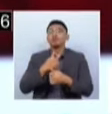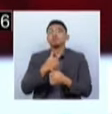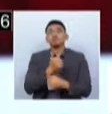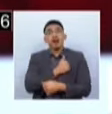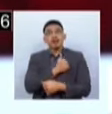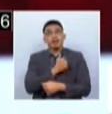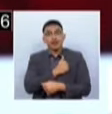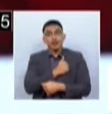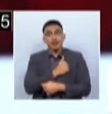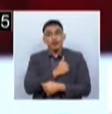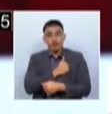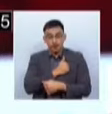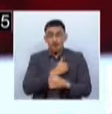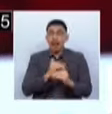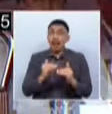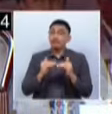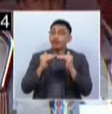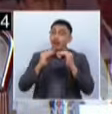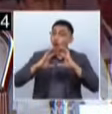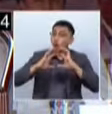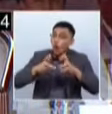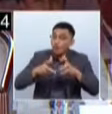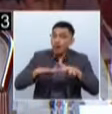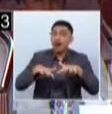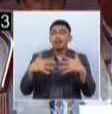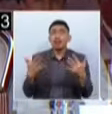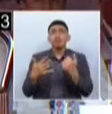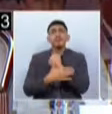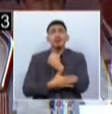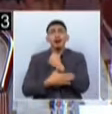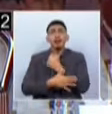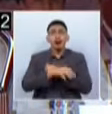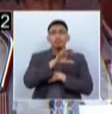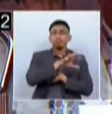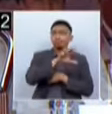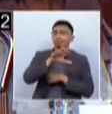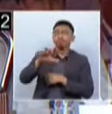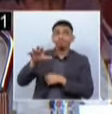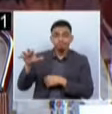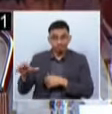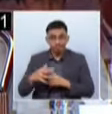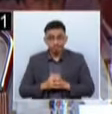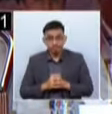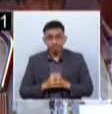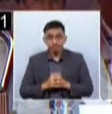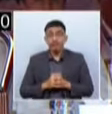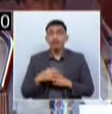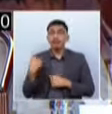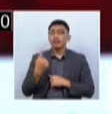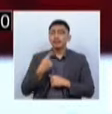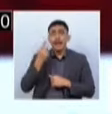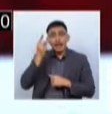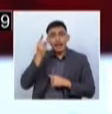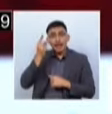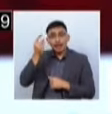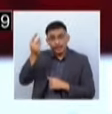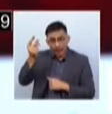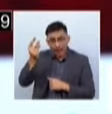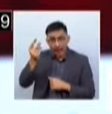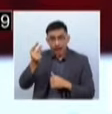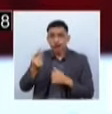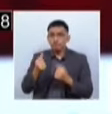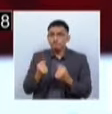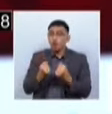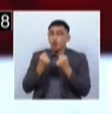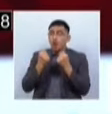satu mencegah supaya ancaman tidak muncul di tempatnya karena kalau sekali ancaman itu dijual semua bereaksi sehingga